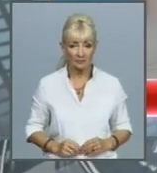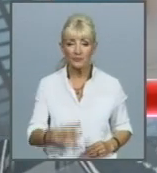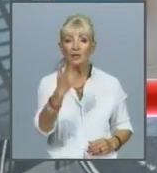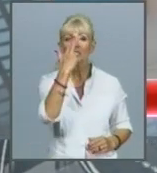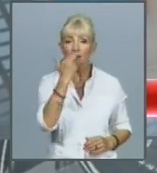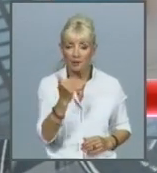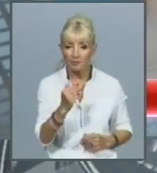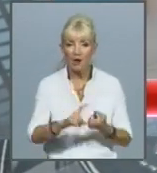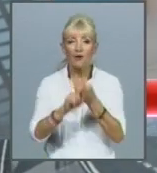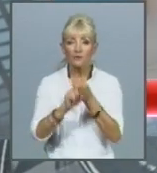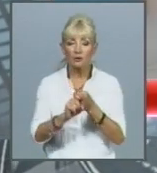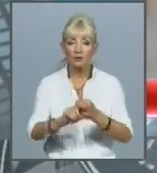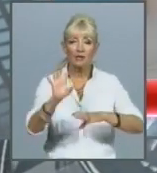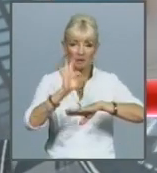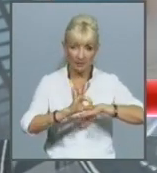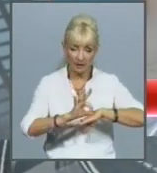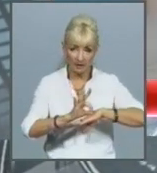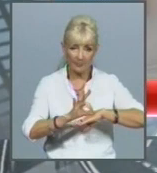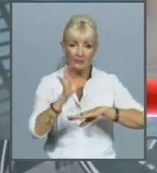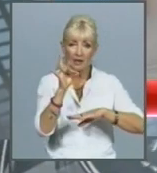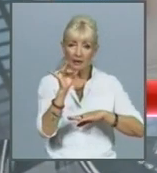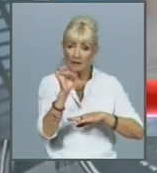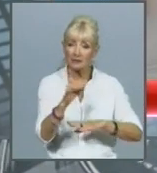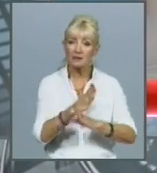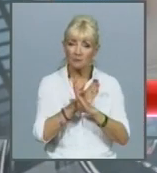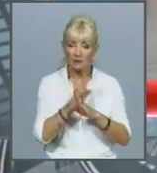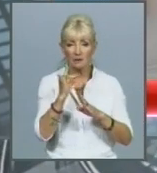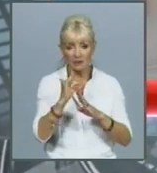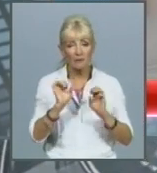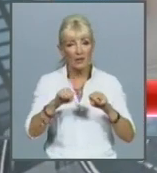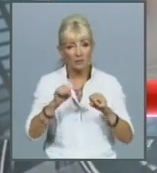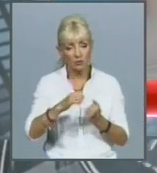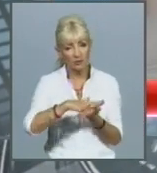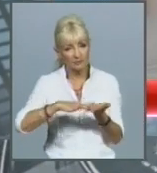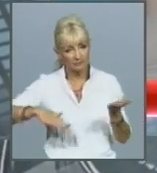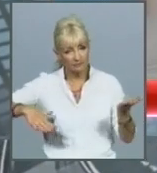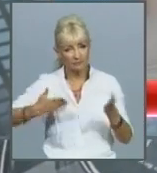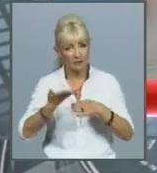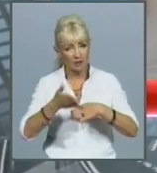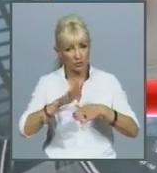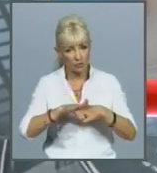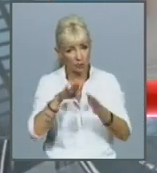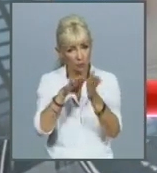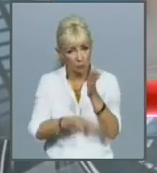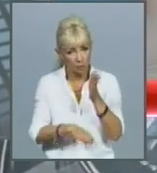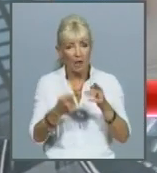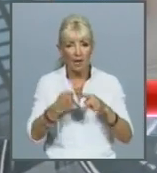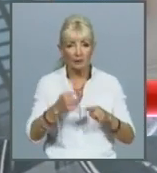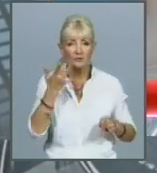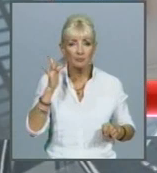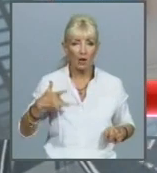Грип – вірусне захворювання з ризиком смерті та з можливістю тяжких ускладнень. Найчастіше – це пневмонія та